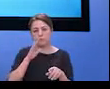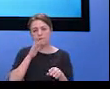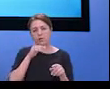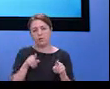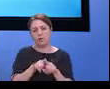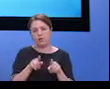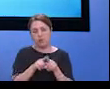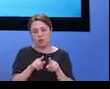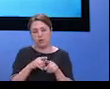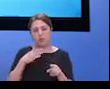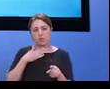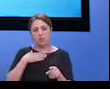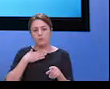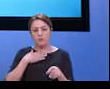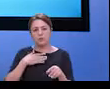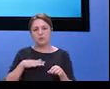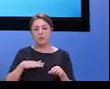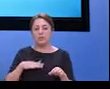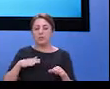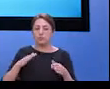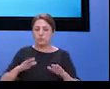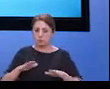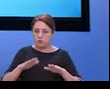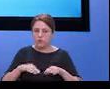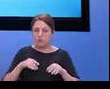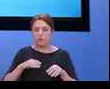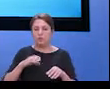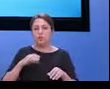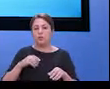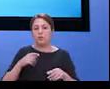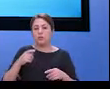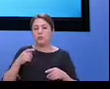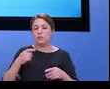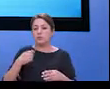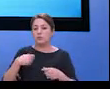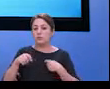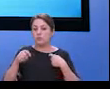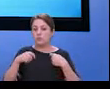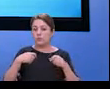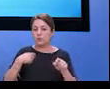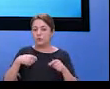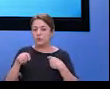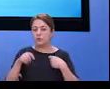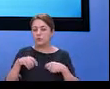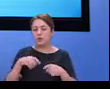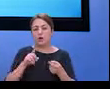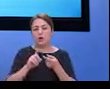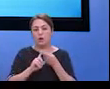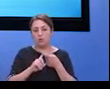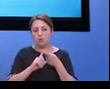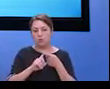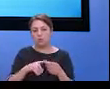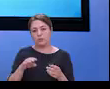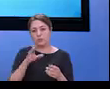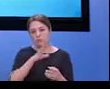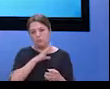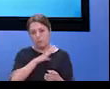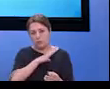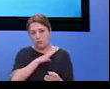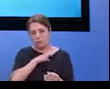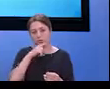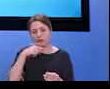ҳудуддаги хунарматларимиз, савдогорларимиз ўша юртлар билан савдо-сотиқ алоқаларини олиб борган